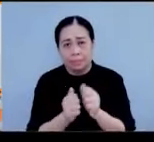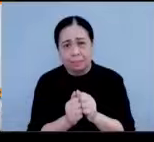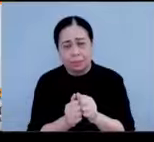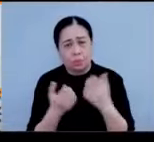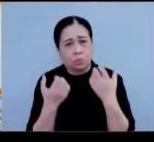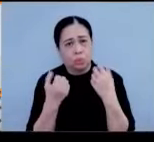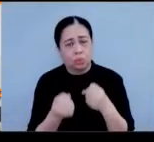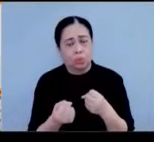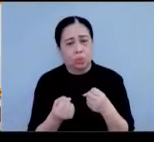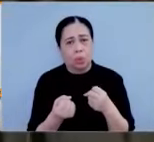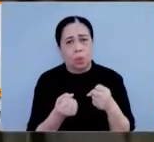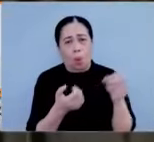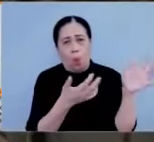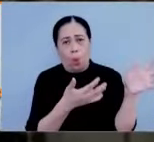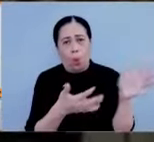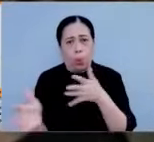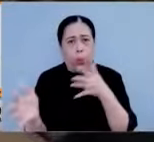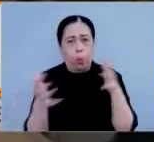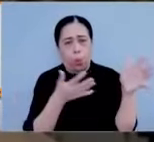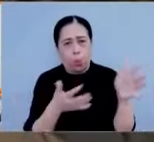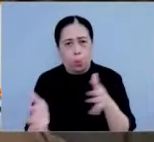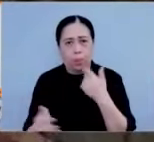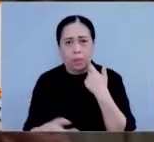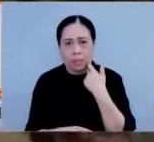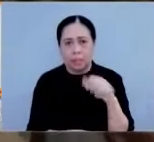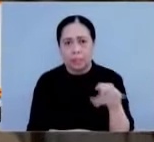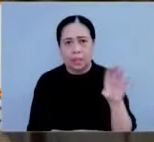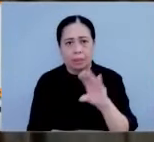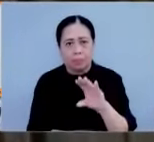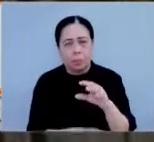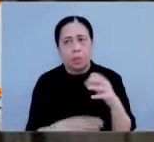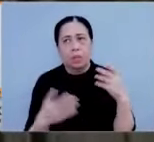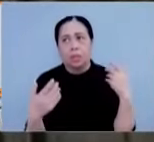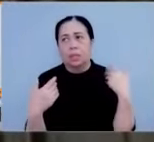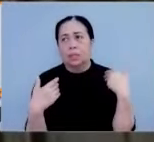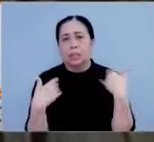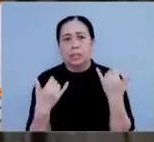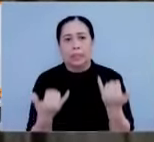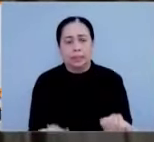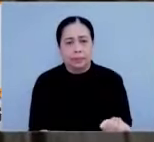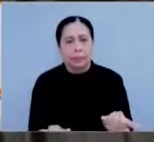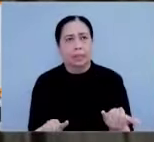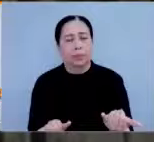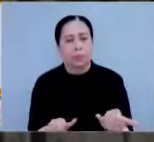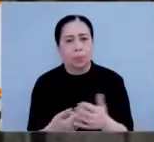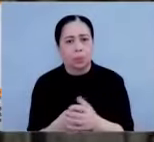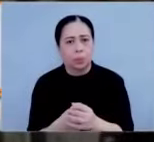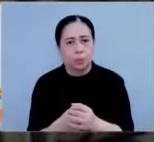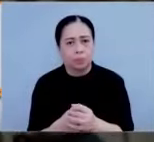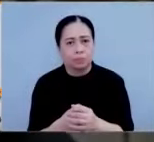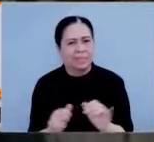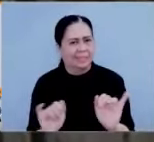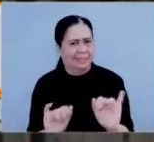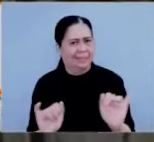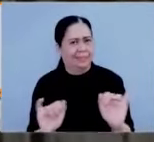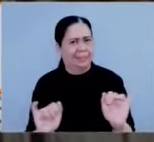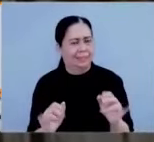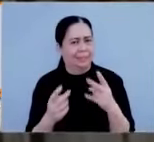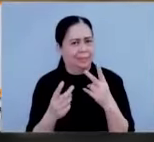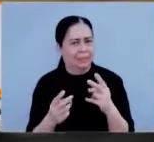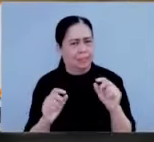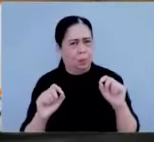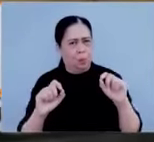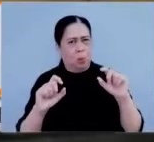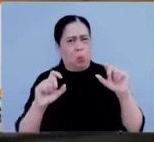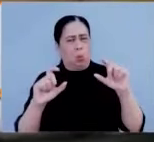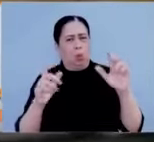na ihip ng hangin kaninang hapon. Sa mga oras na ito, ganun pa rin nakikita natin, makapalang usok ang